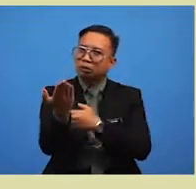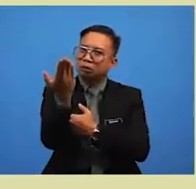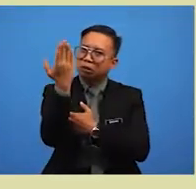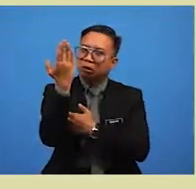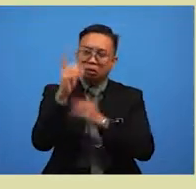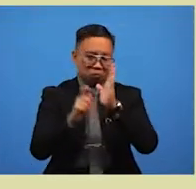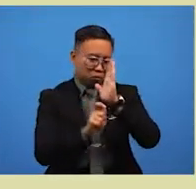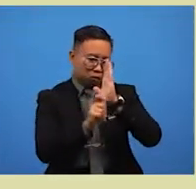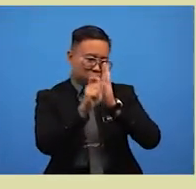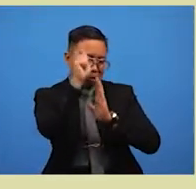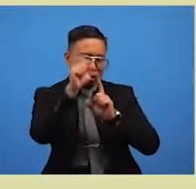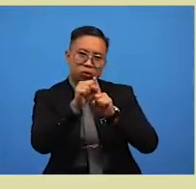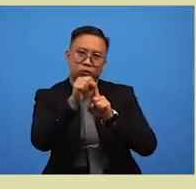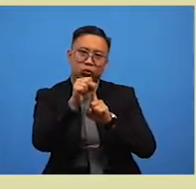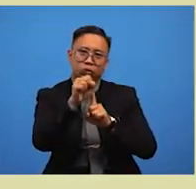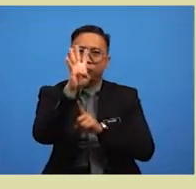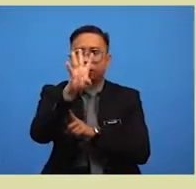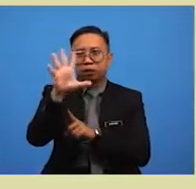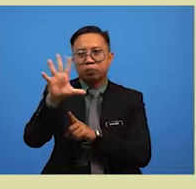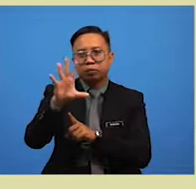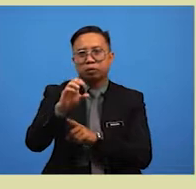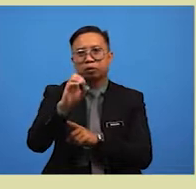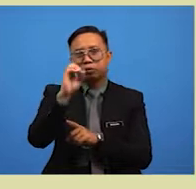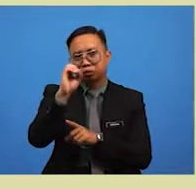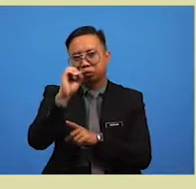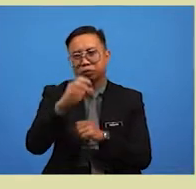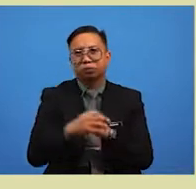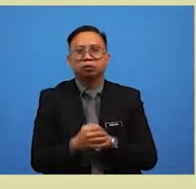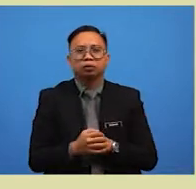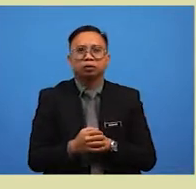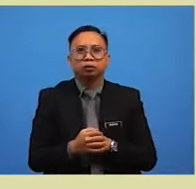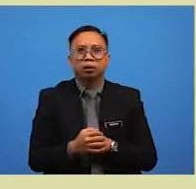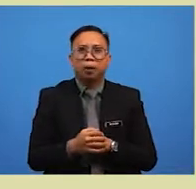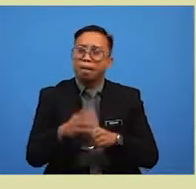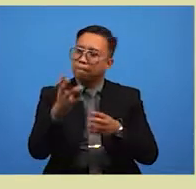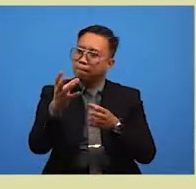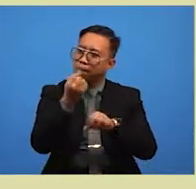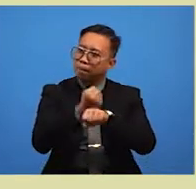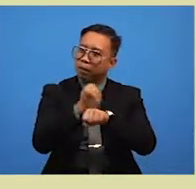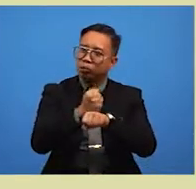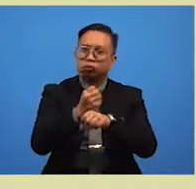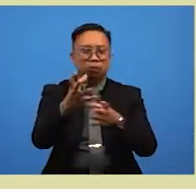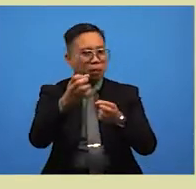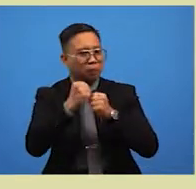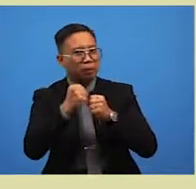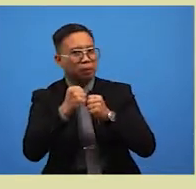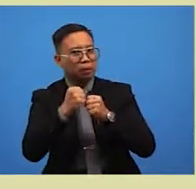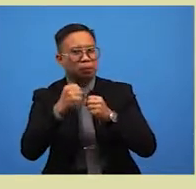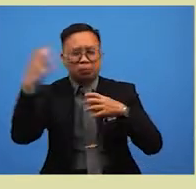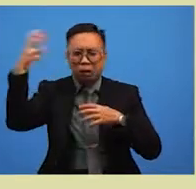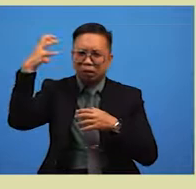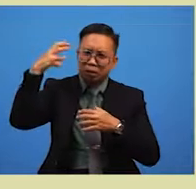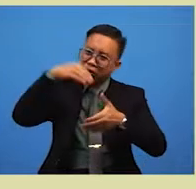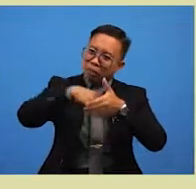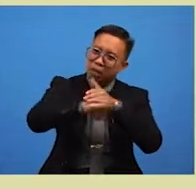tinggi, mencecah 45 darjah Celsius. Maka batuan menyerap haba dan menyebabkan mineral